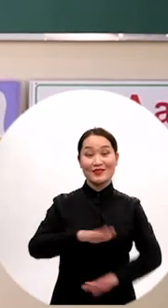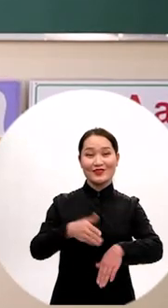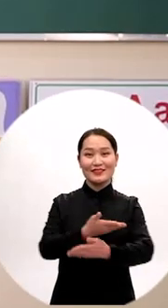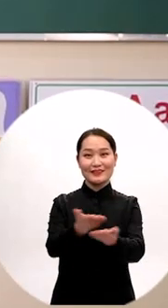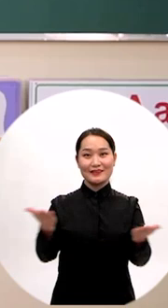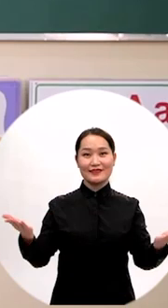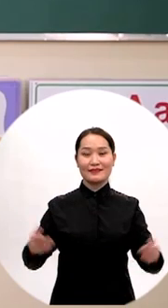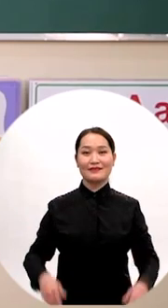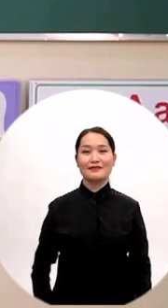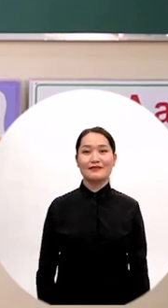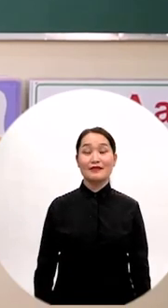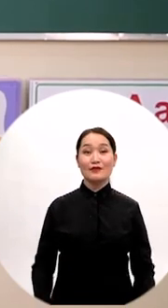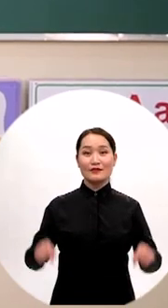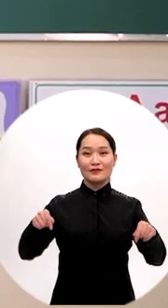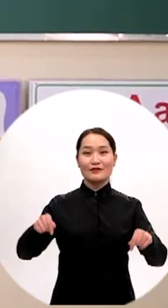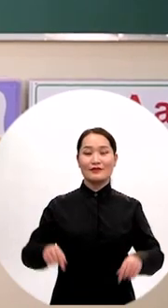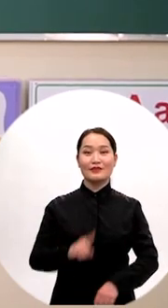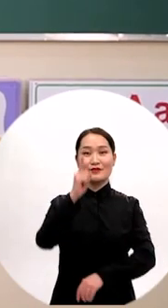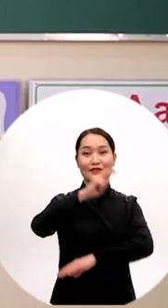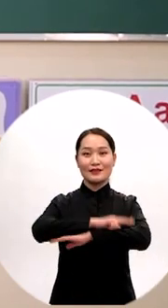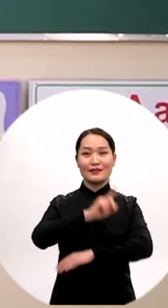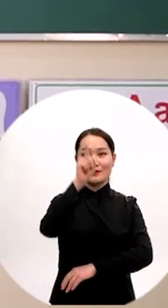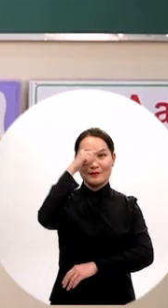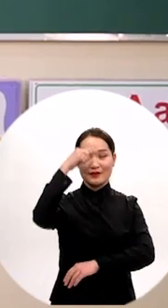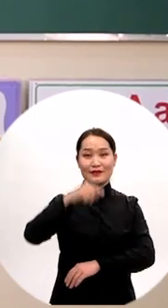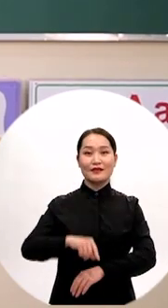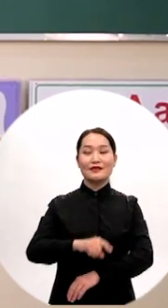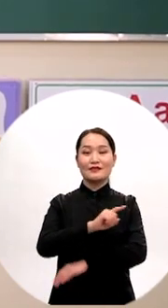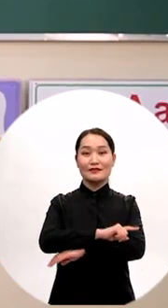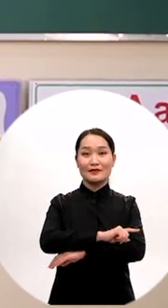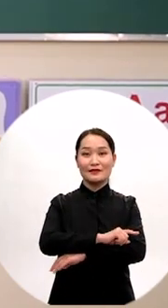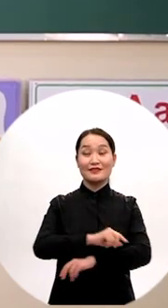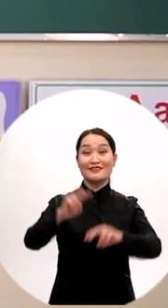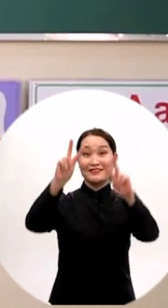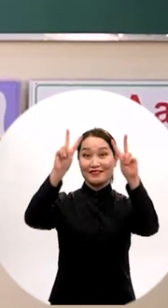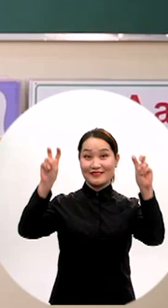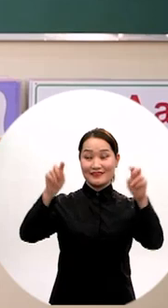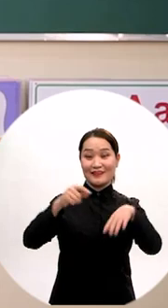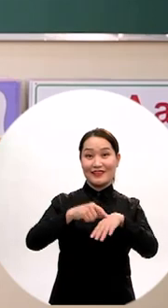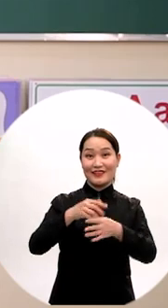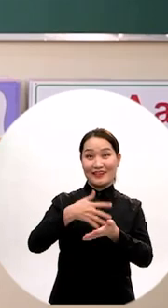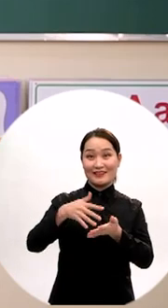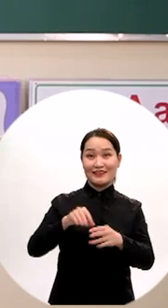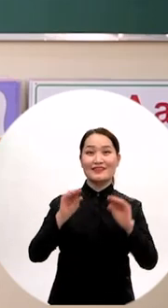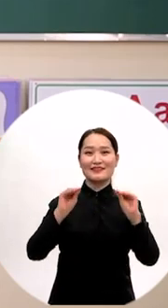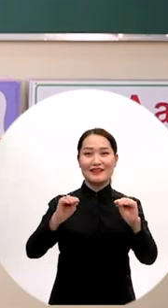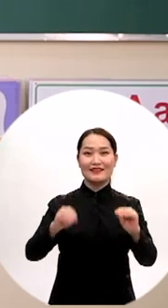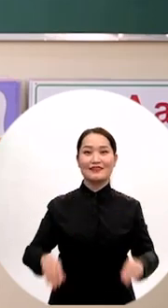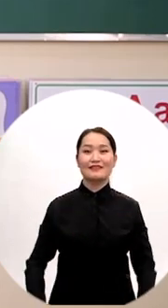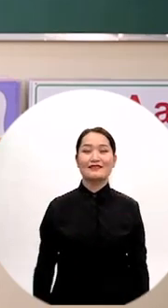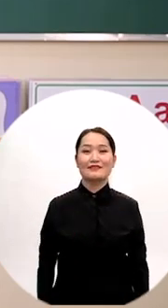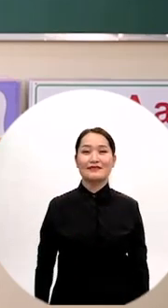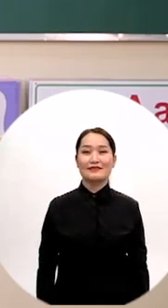Сайн уу хүүхдүүдээ. За багш нь өнөөдөр та бүхэндээ 1-р ангийн эрүүл мэнд хичээлийн гарын харин цэвэр хичээлээр хичээл заах